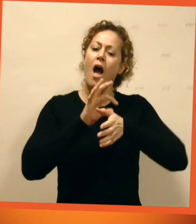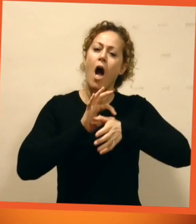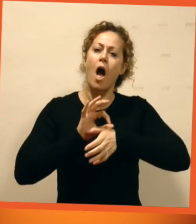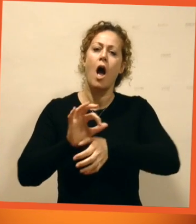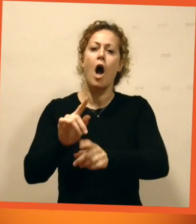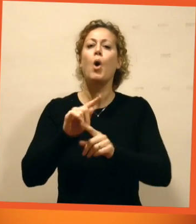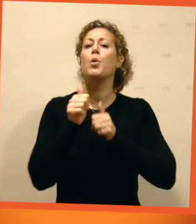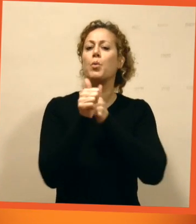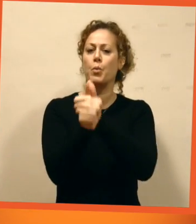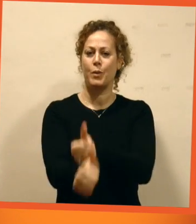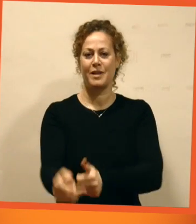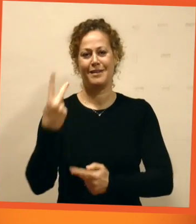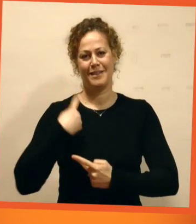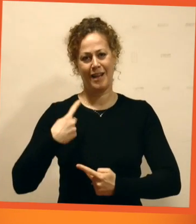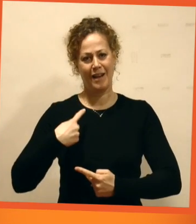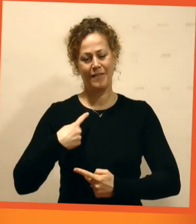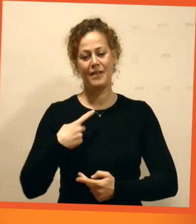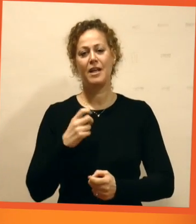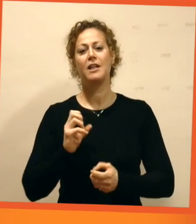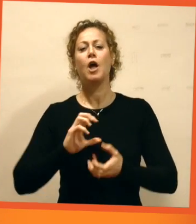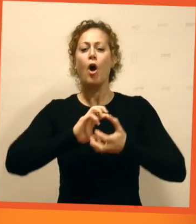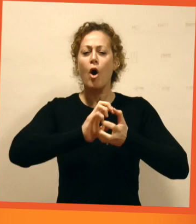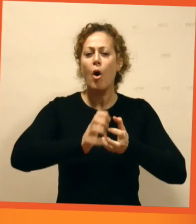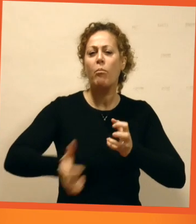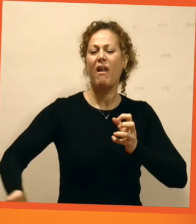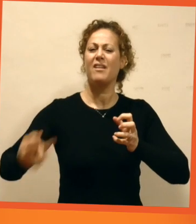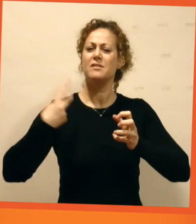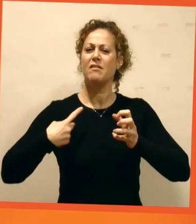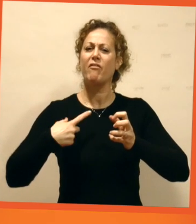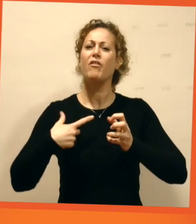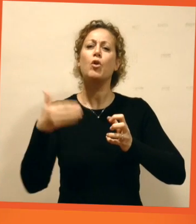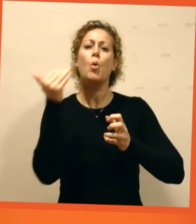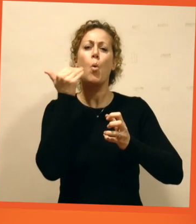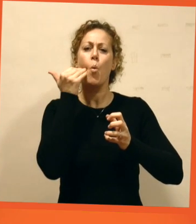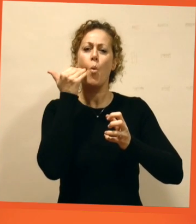un'interiorità complessa, emozionale, di una vita dell'uomo